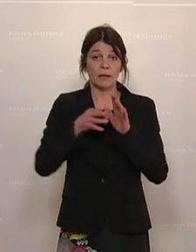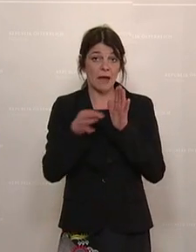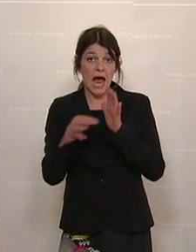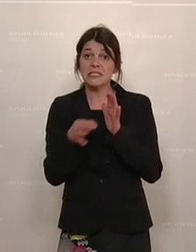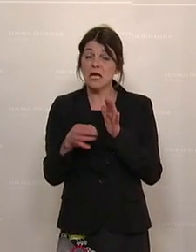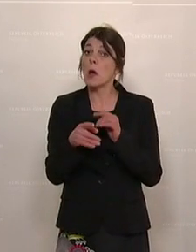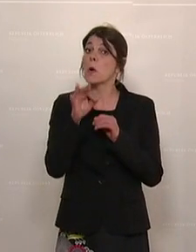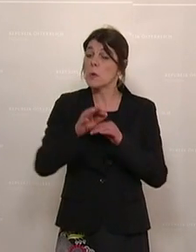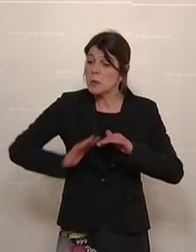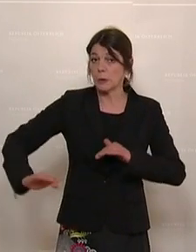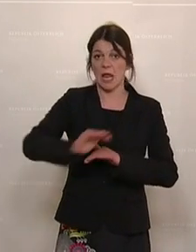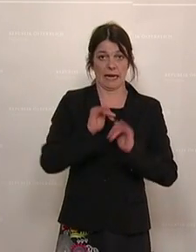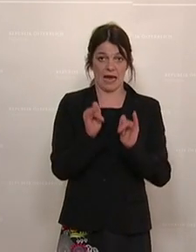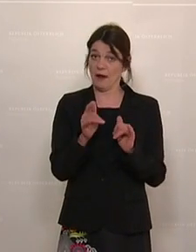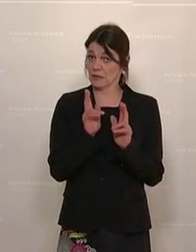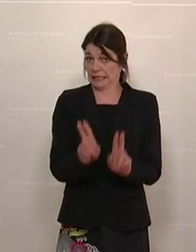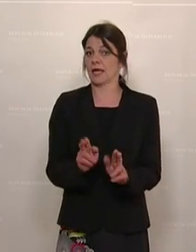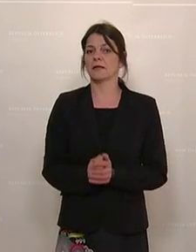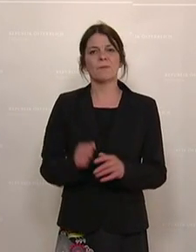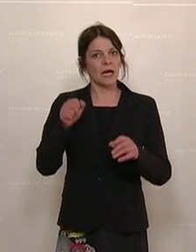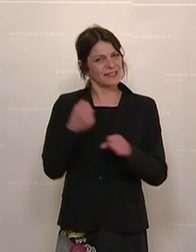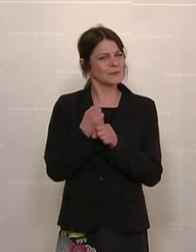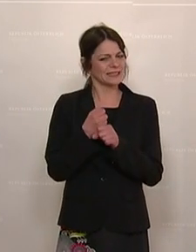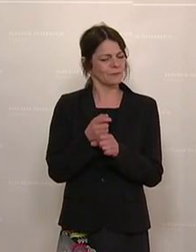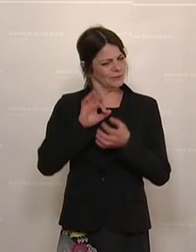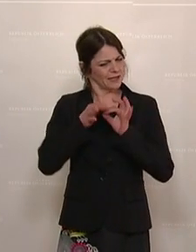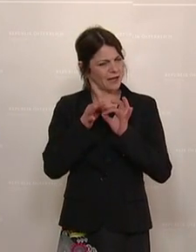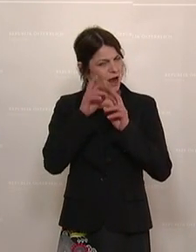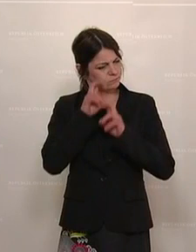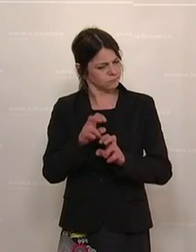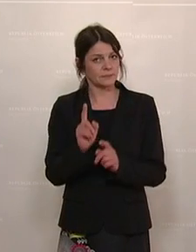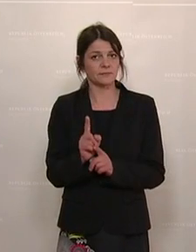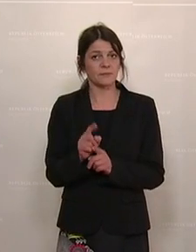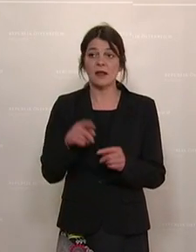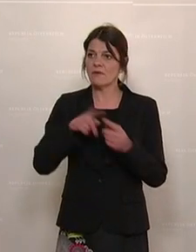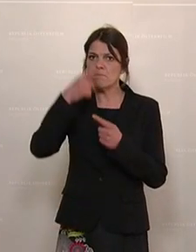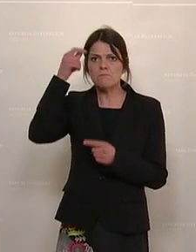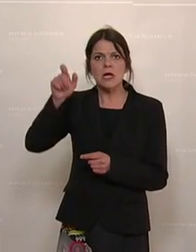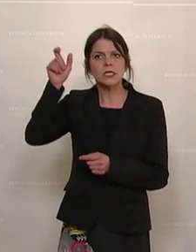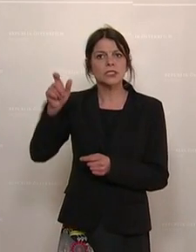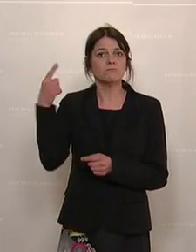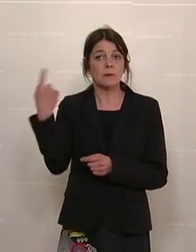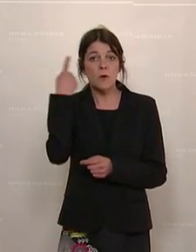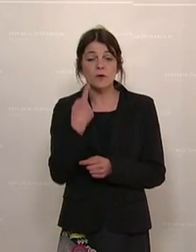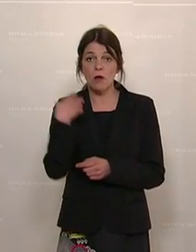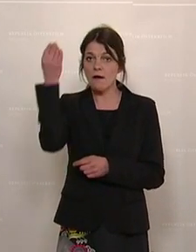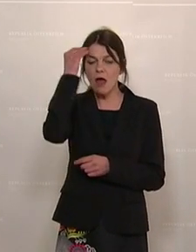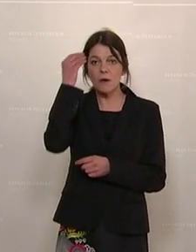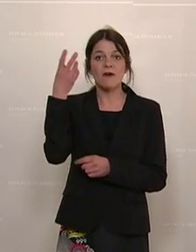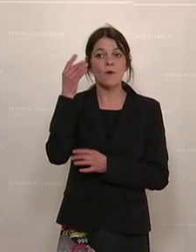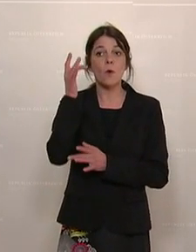ist ich glaube aber trotz allem dass man hinschauen muss wenn menschen jüdischen glaubens unser